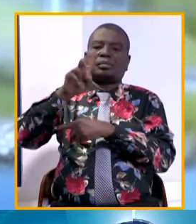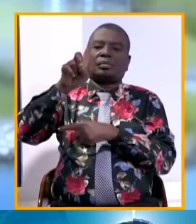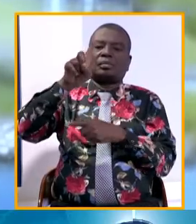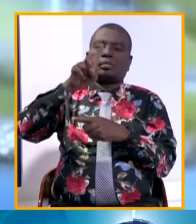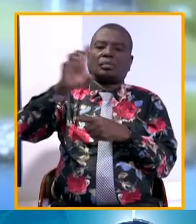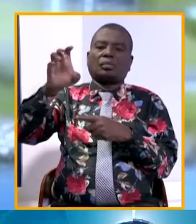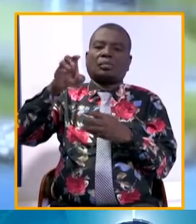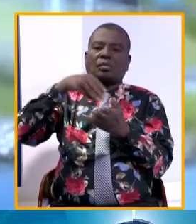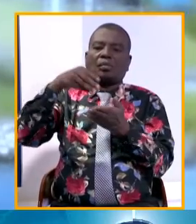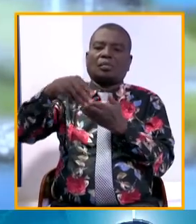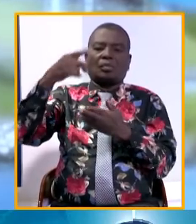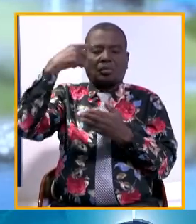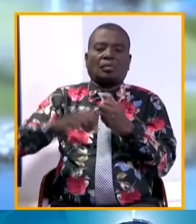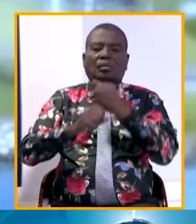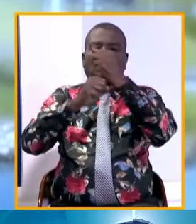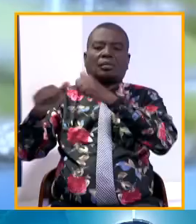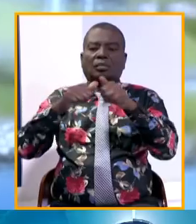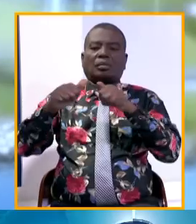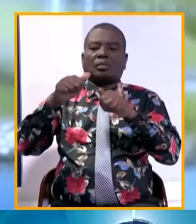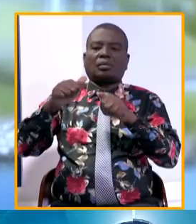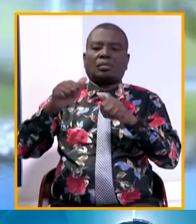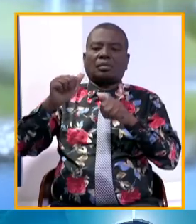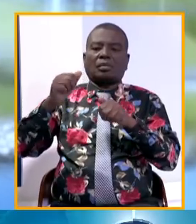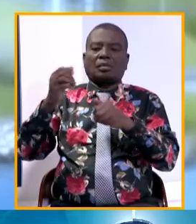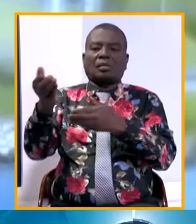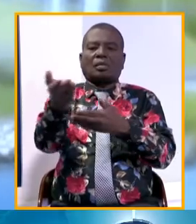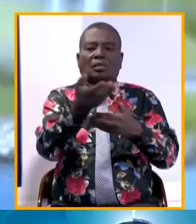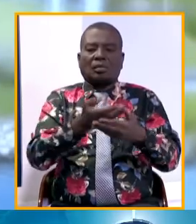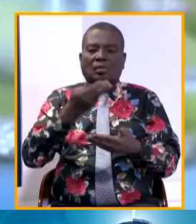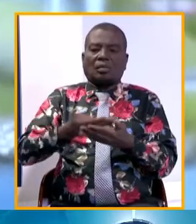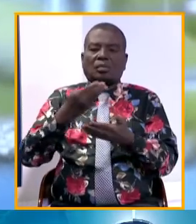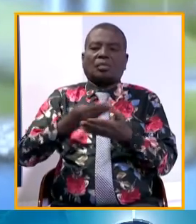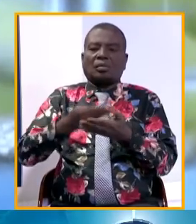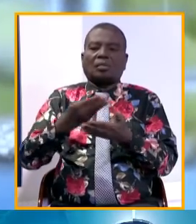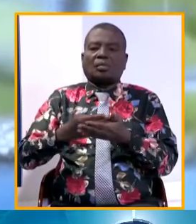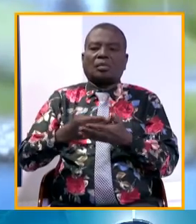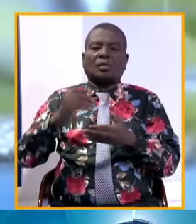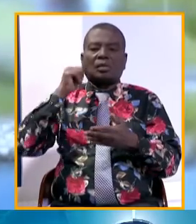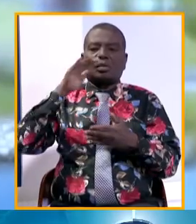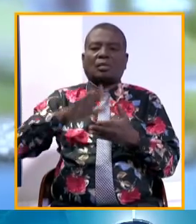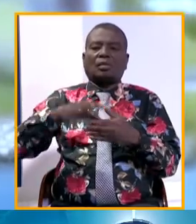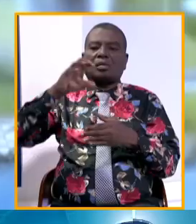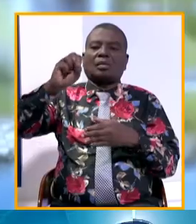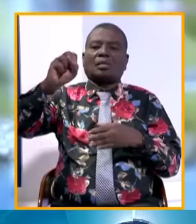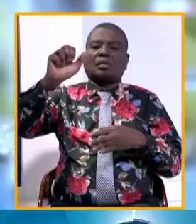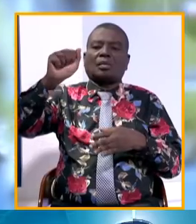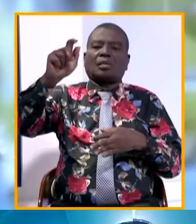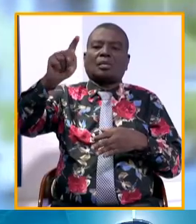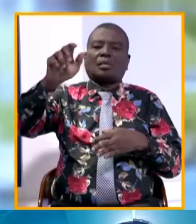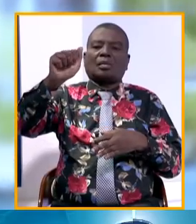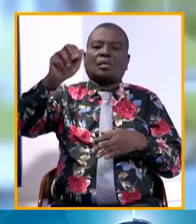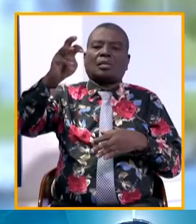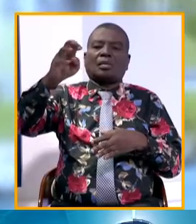de francs CFA pour soutenir les activités génératrices de revenus des femmes de Satama-Sokoura dans la région centre du